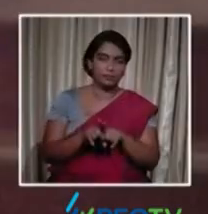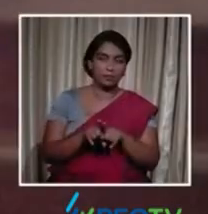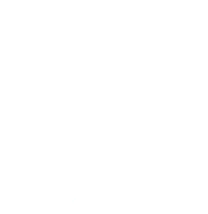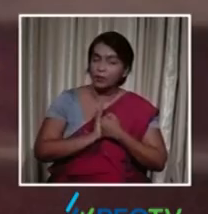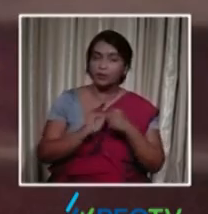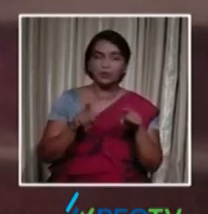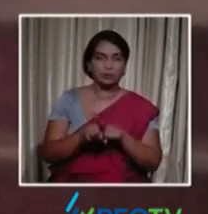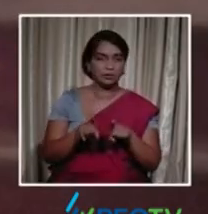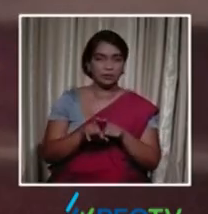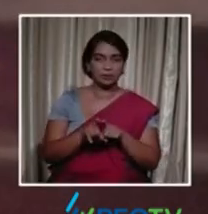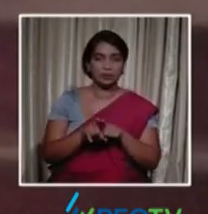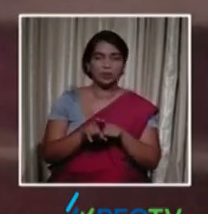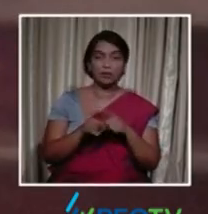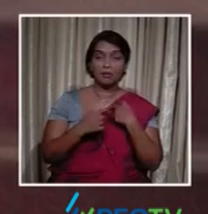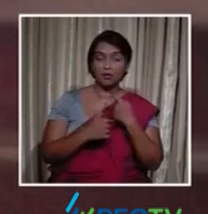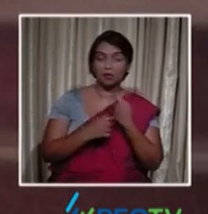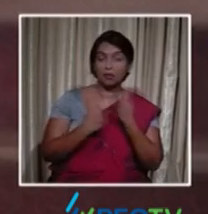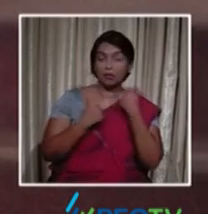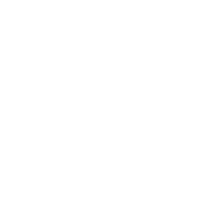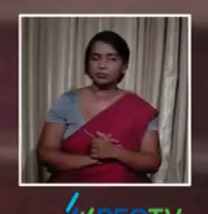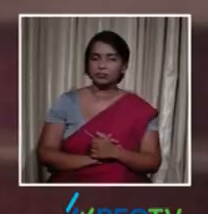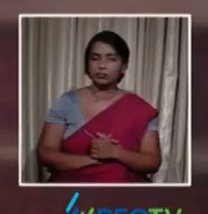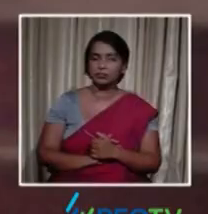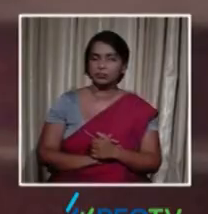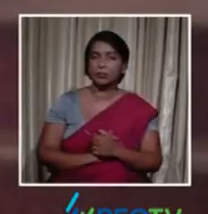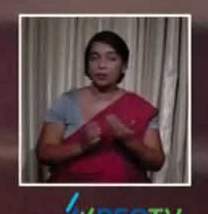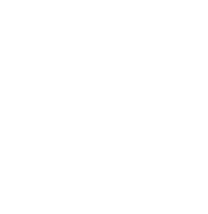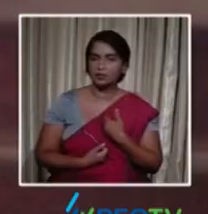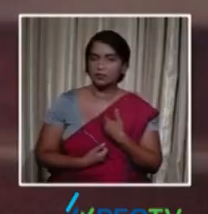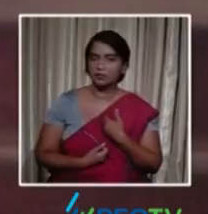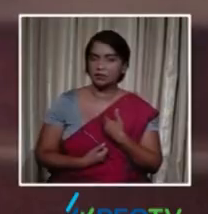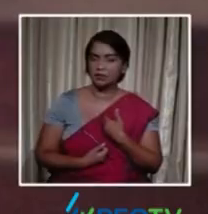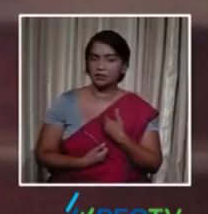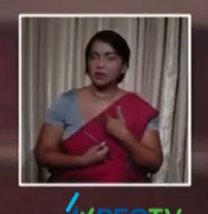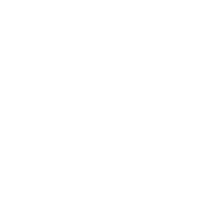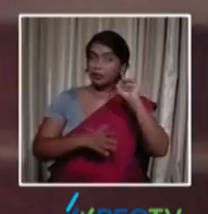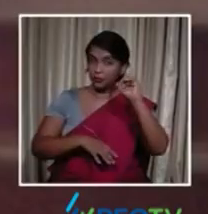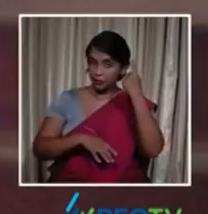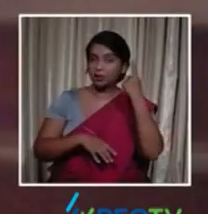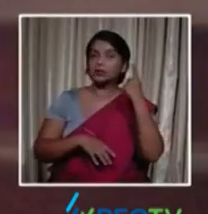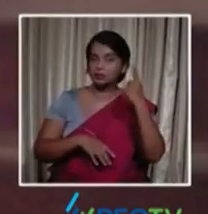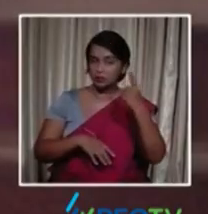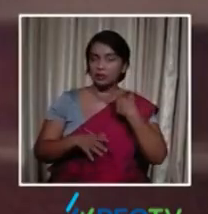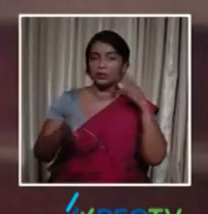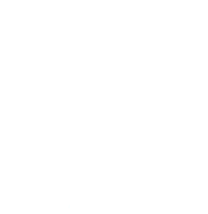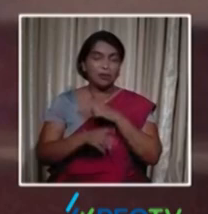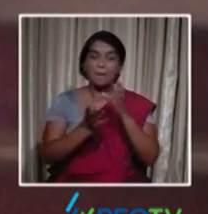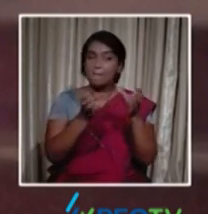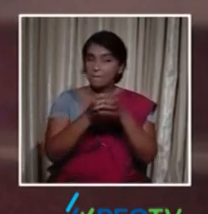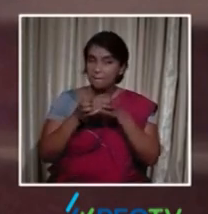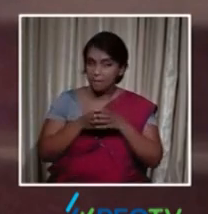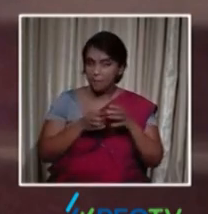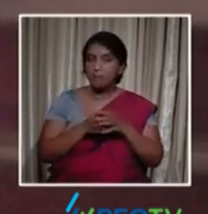ගෞරවයක් විදියට වත්කමක් විදියට සලකලා නෙමෙයි කරක තමයි තිබුණේ. අපි උමනාව තිබුණේ ඉතිහාසයේ පළමු සම්මුතිවාදී ආණ්ඩුව ගොඩනගන්න.